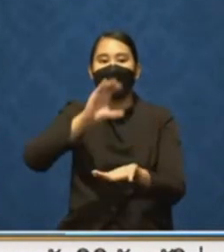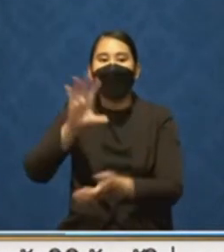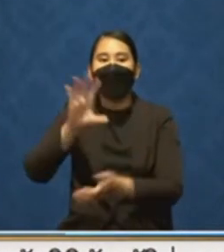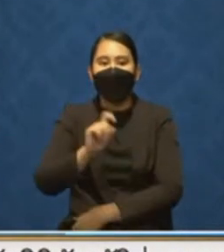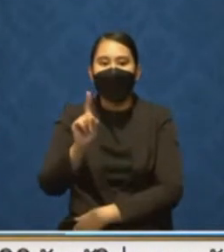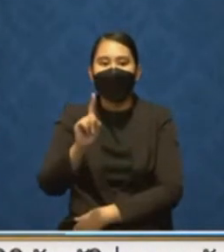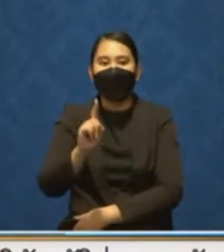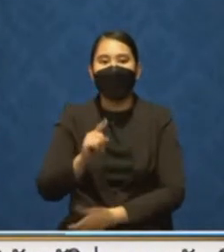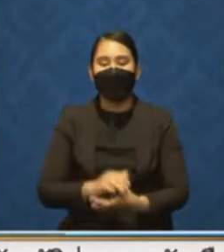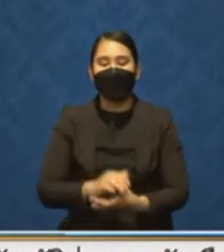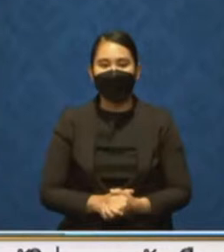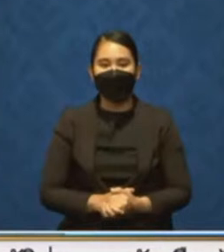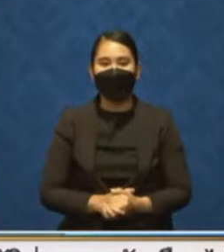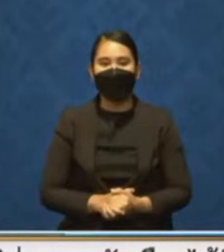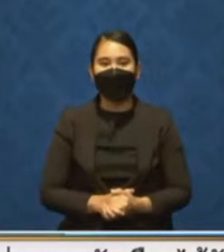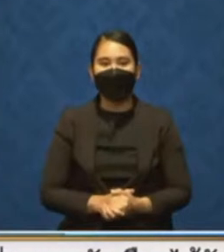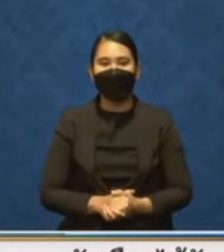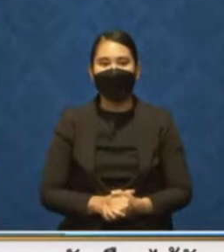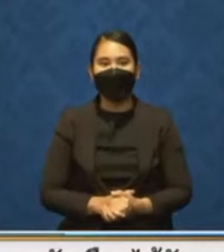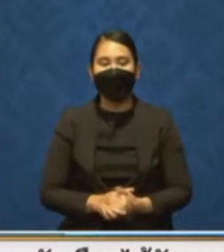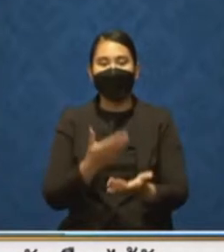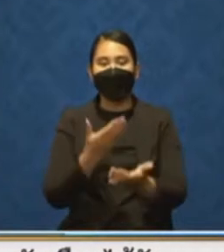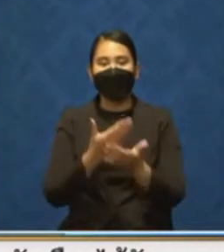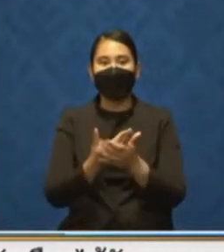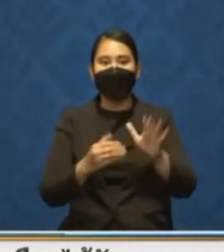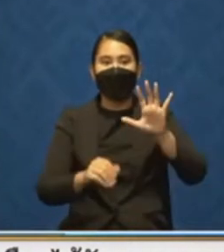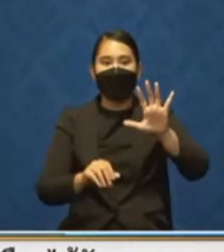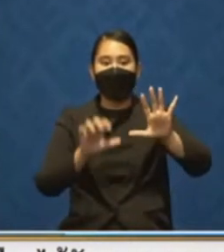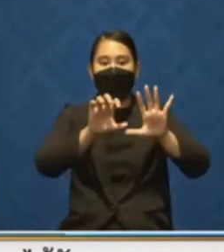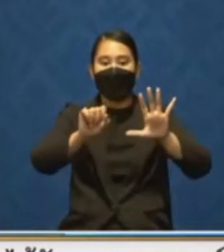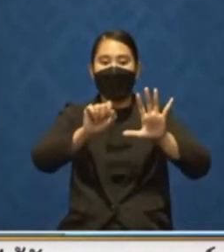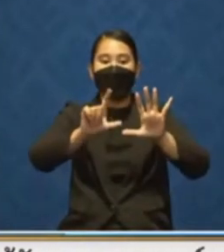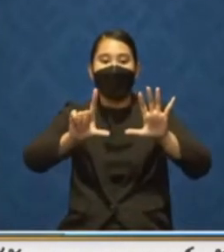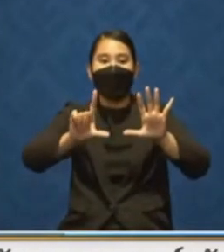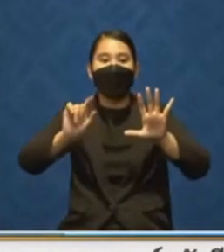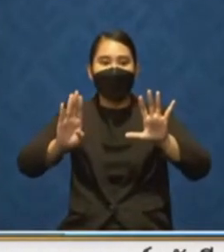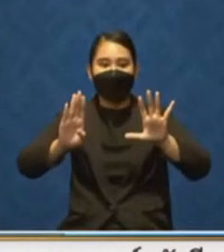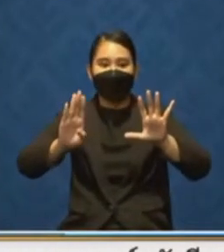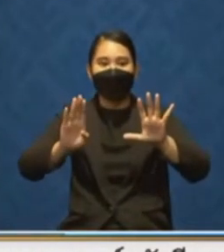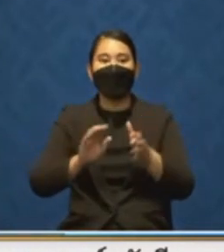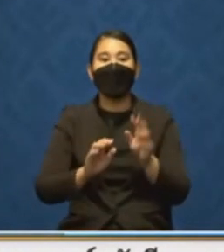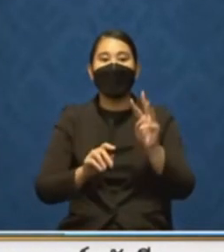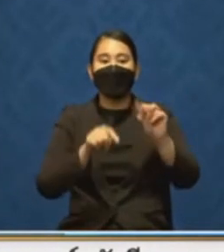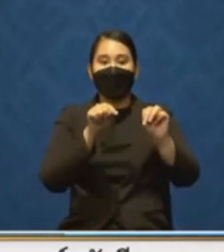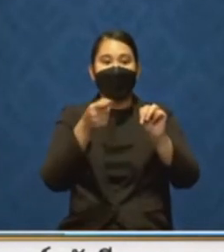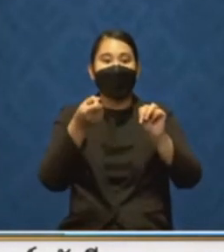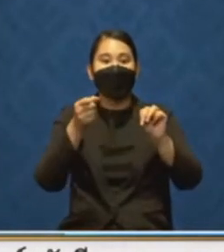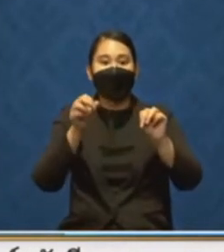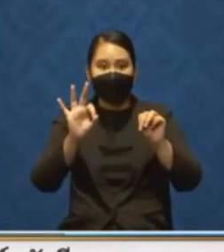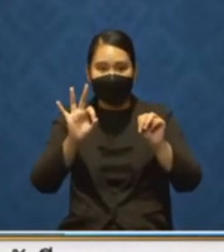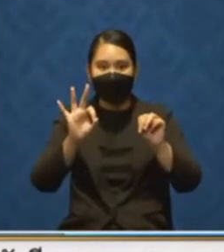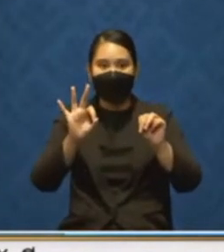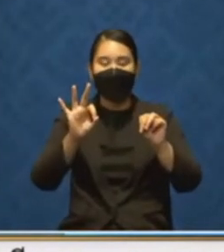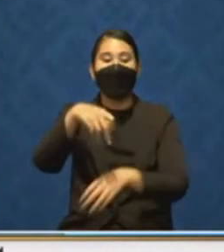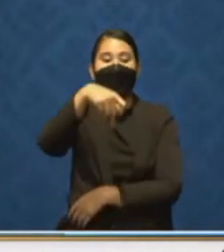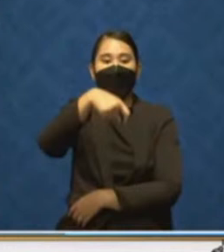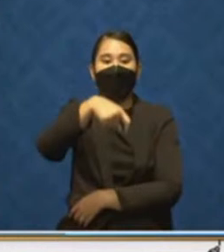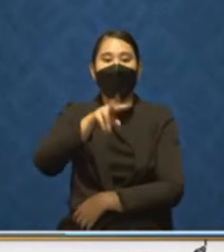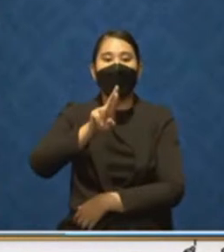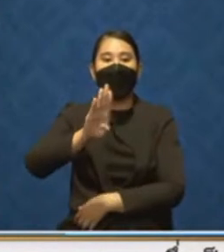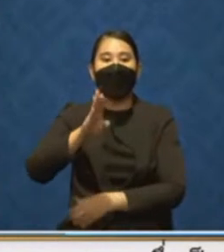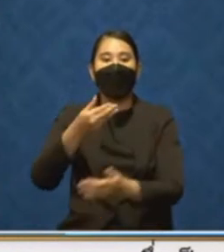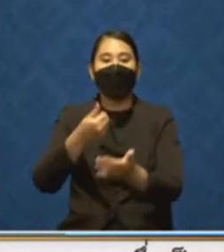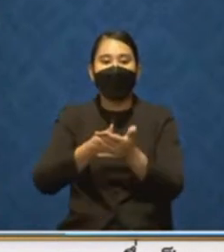ราคาน้ำมันใช้งบประมาณไปทั้งหมด 5แสนกว่าแล้วนะครับมาแล้วมาตรา 19ของพรบป.ล.หนี้สาธารณะ